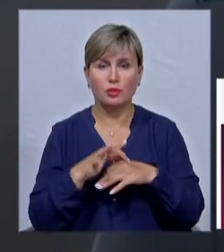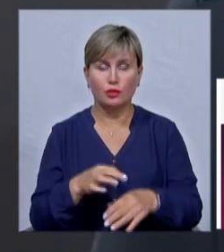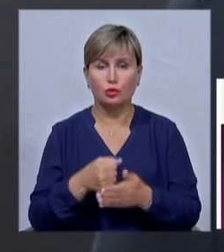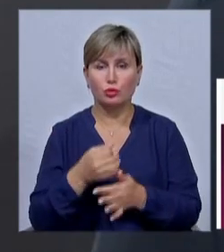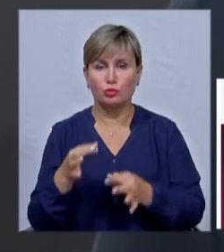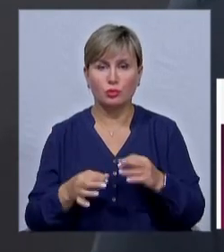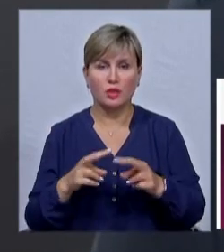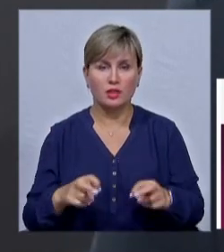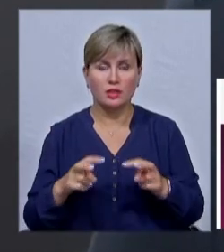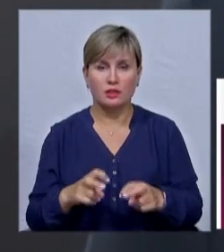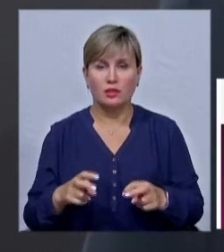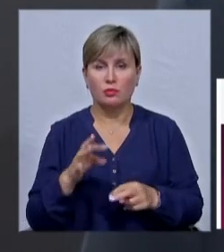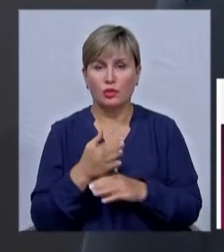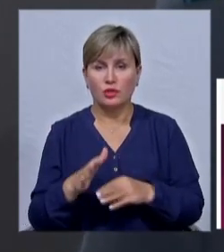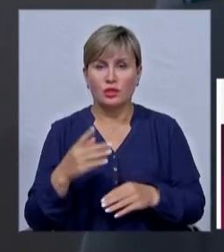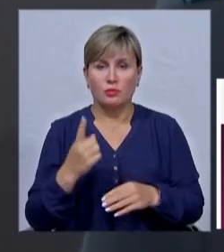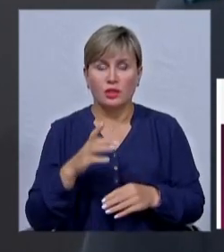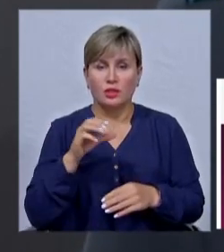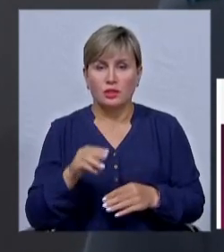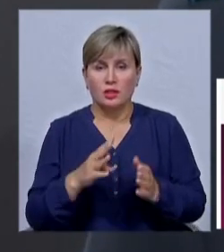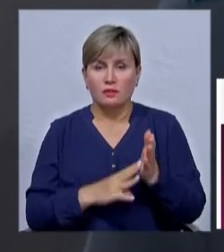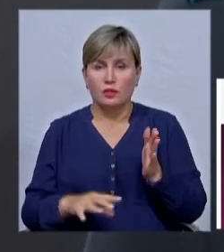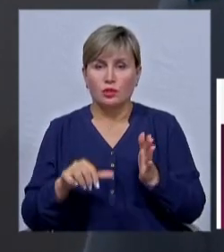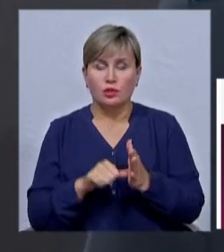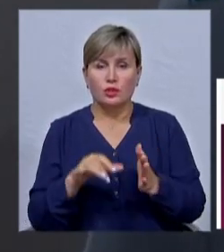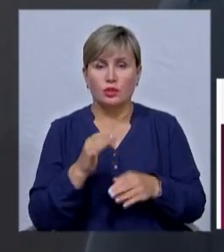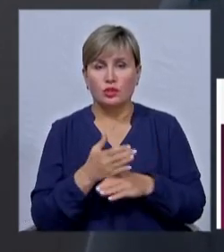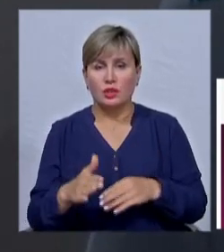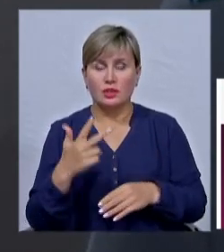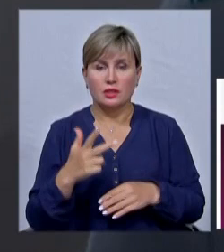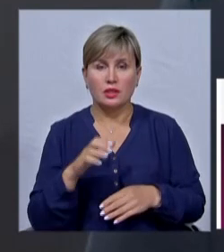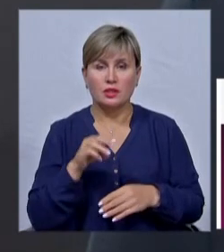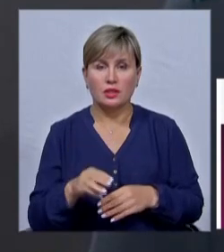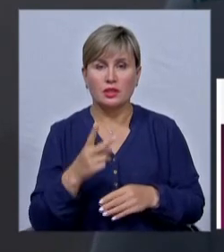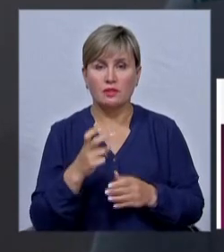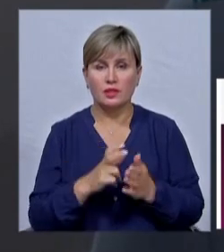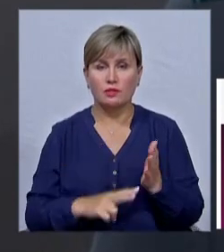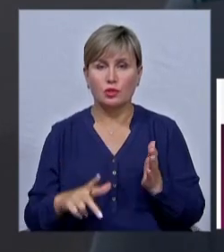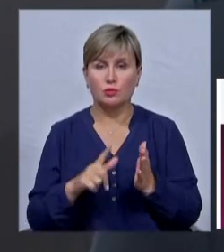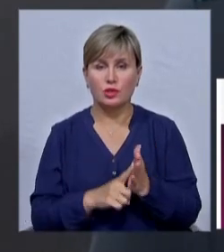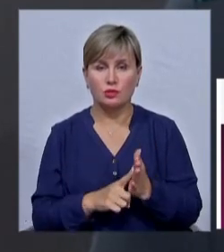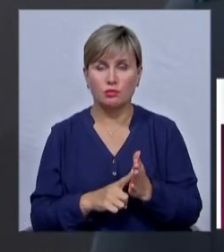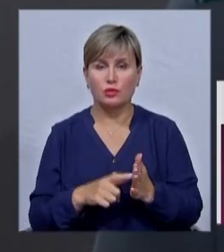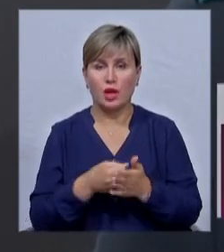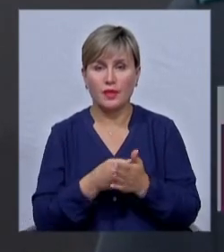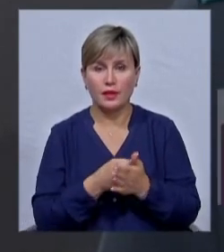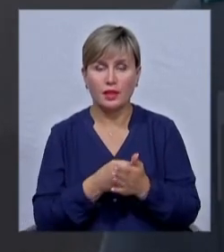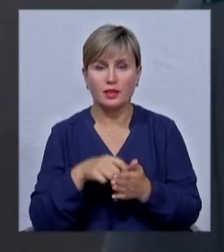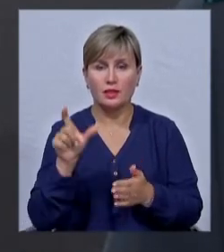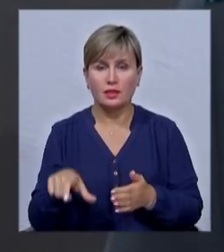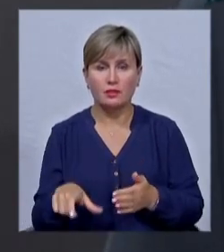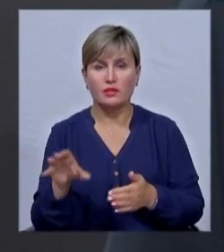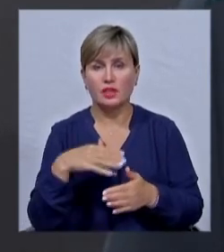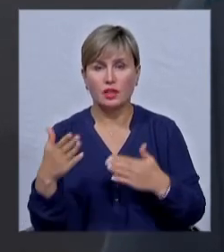досудебное расследование по части 1 статьи 96 и части 3 статьи 287 ходатайство мака шва